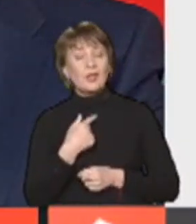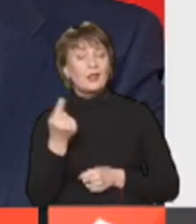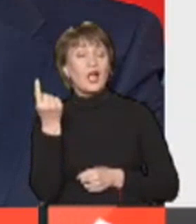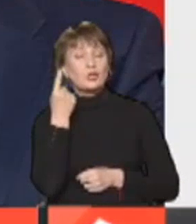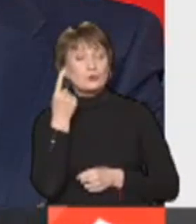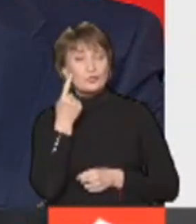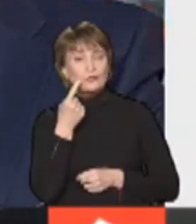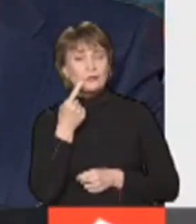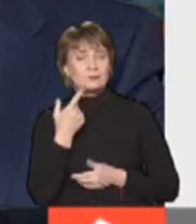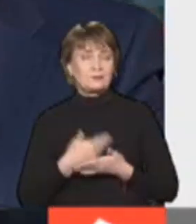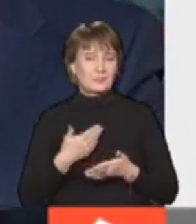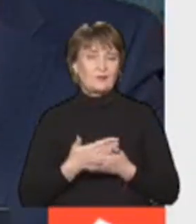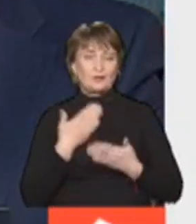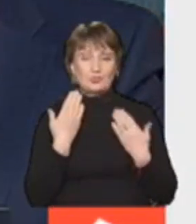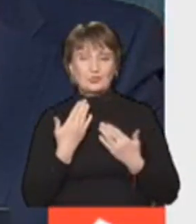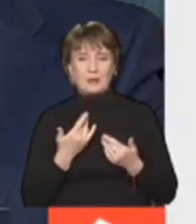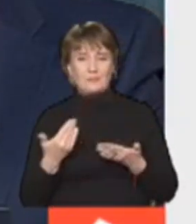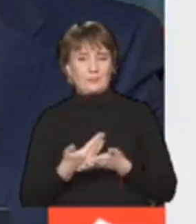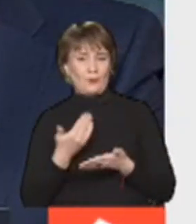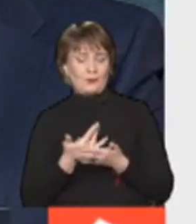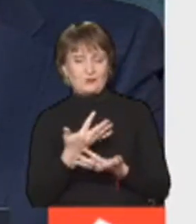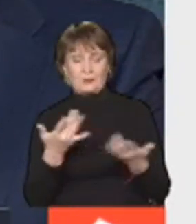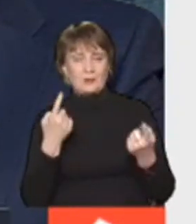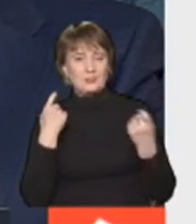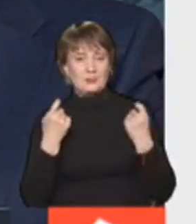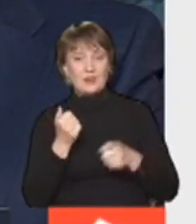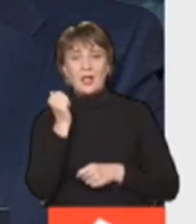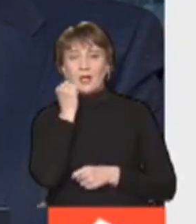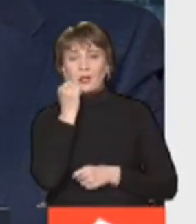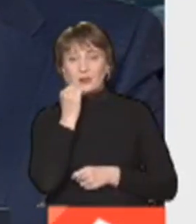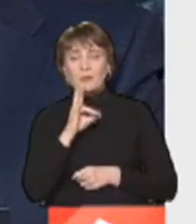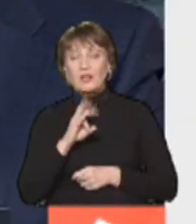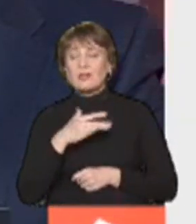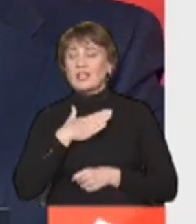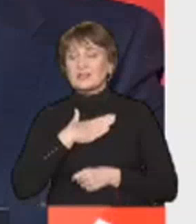і навіть читав в деяких джерелах, в Кремлі дуже незадоволені